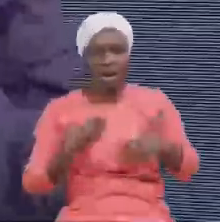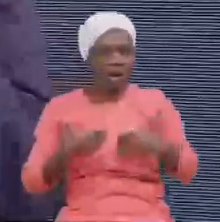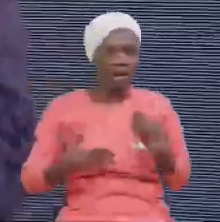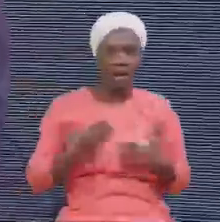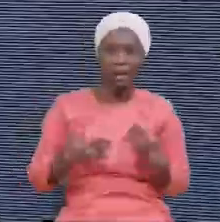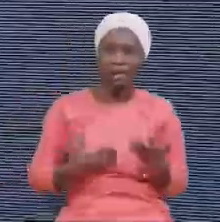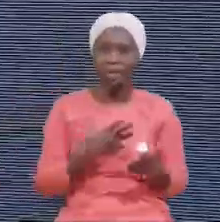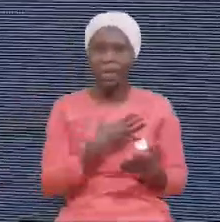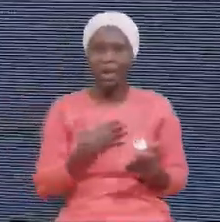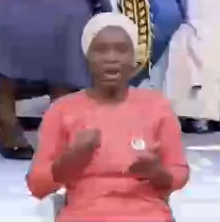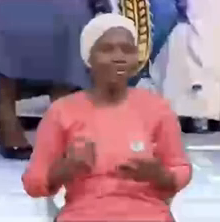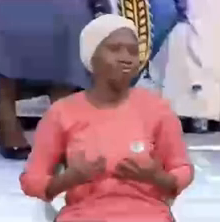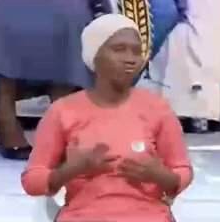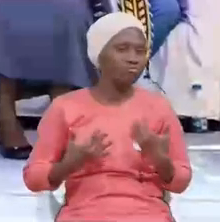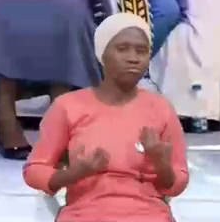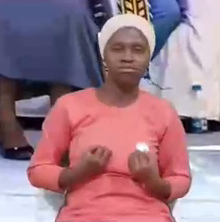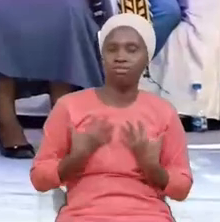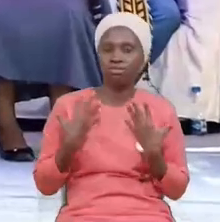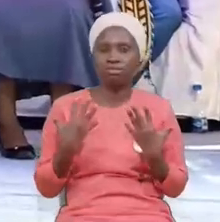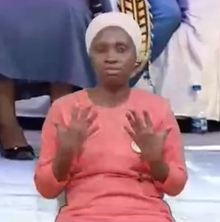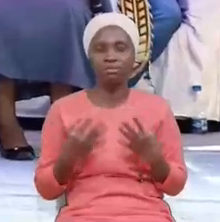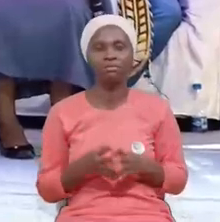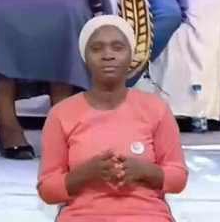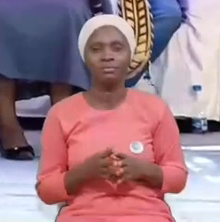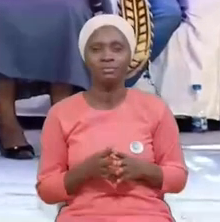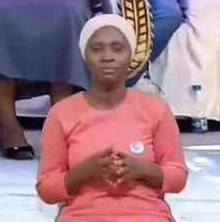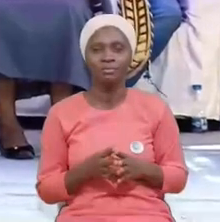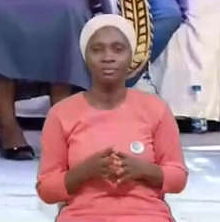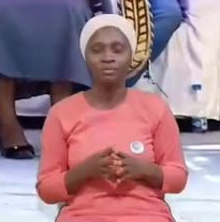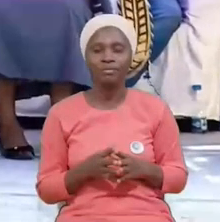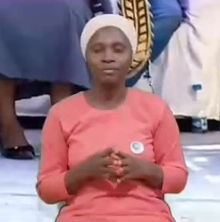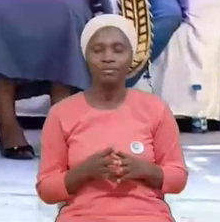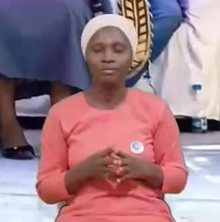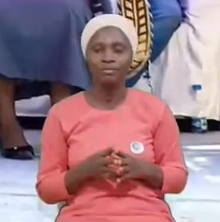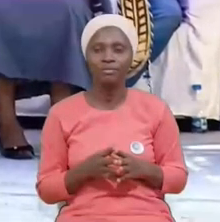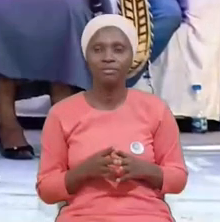Dis-moi quelque chose qui va m'exciter, qui va faire que je vais sauter, que je serai content.